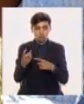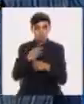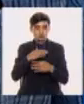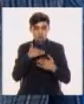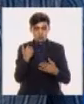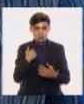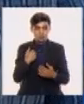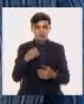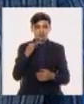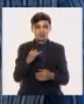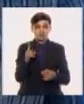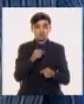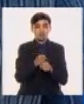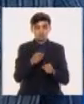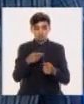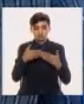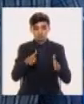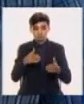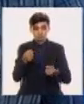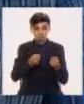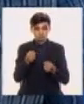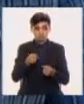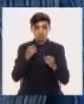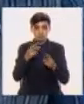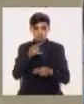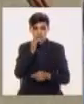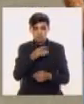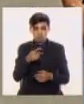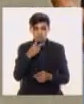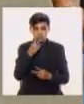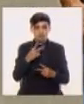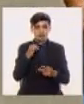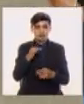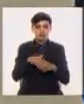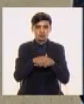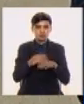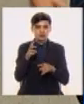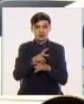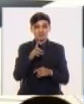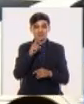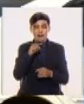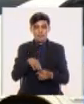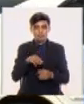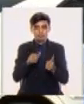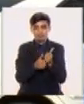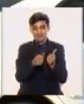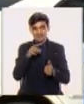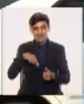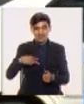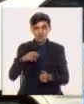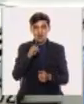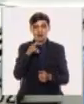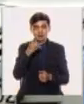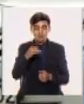записываться. Что тут такого? Запустить этот автодром не могут? Это же вообще... К собравшимся вышел замдиректора автоцона Андрей Безверхний,